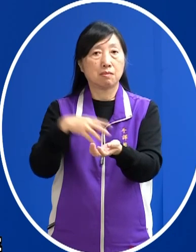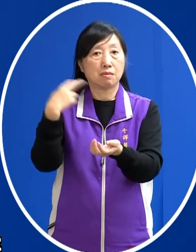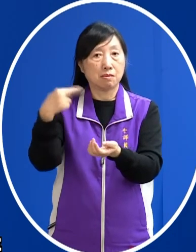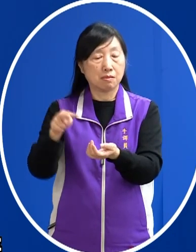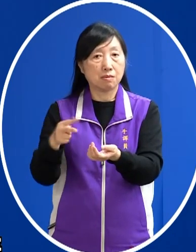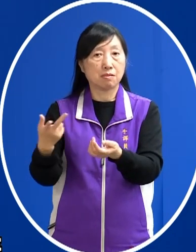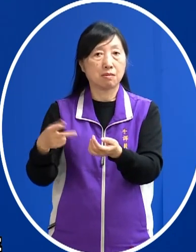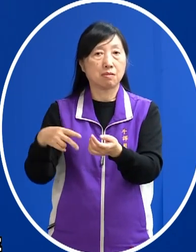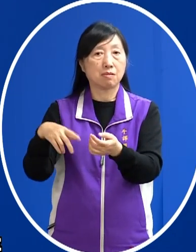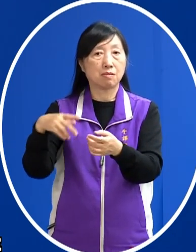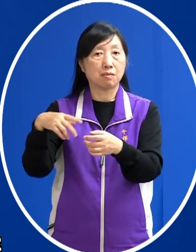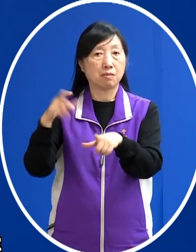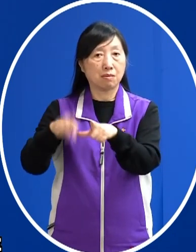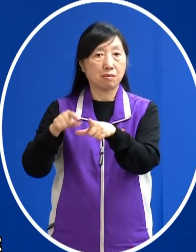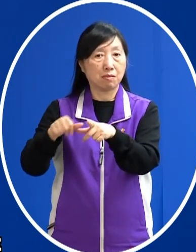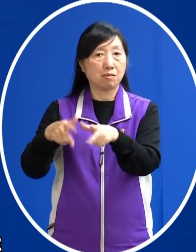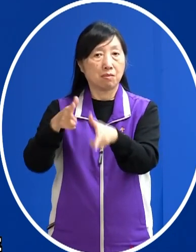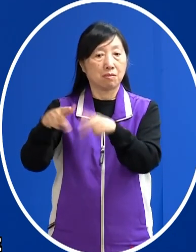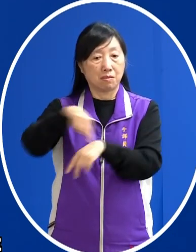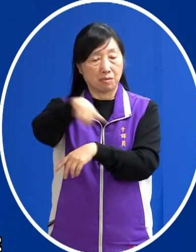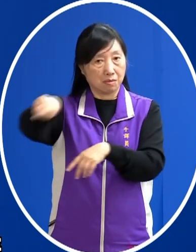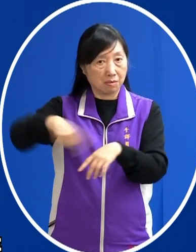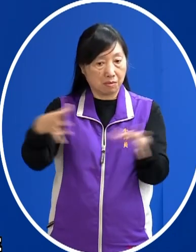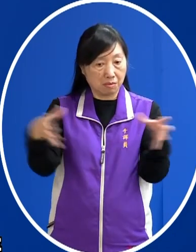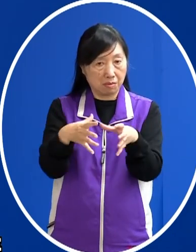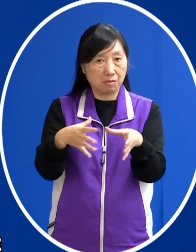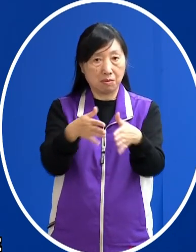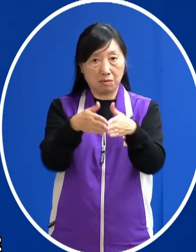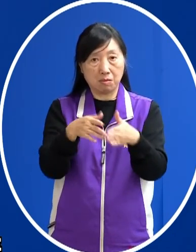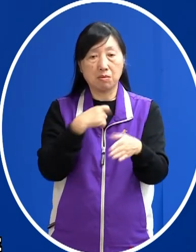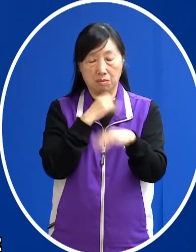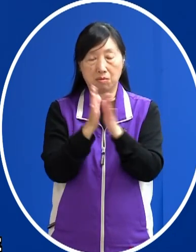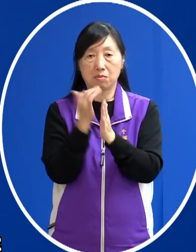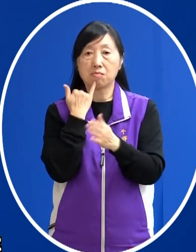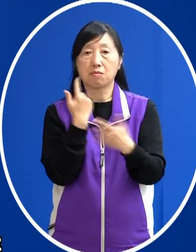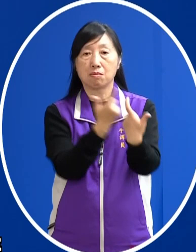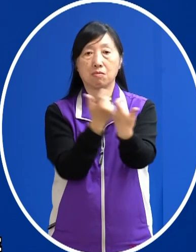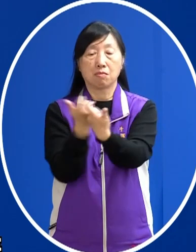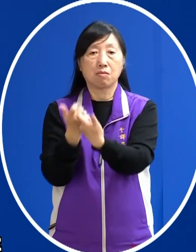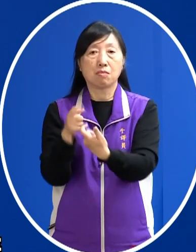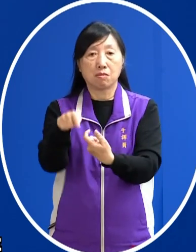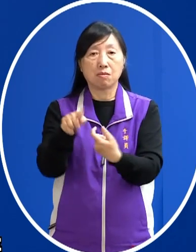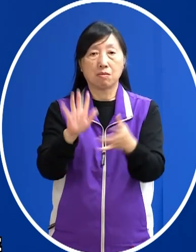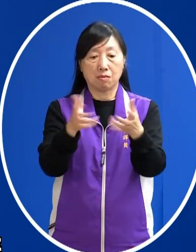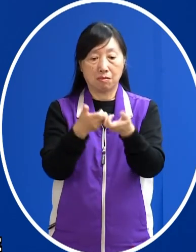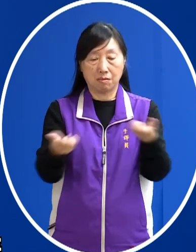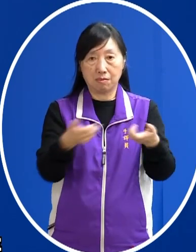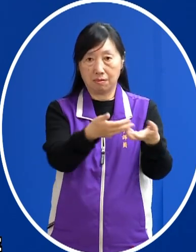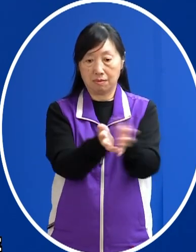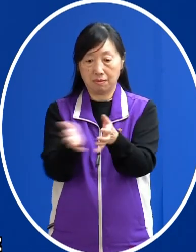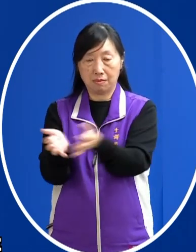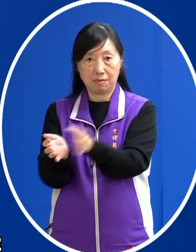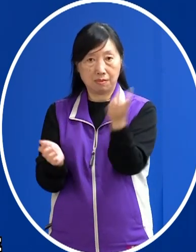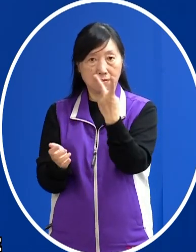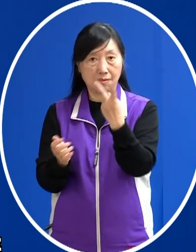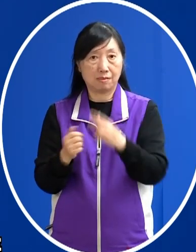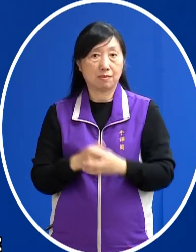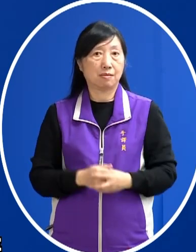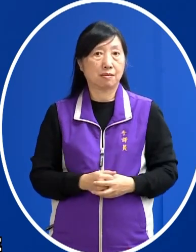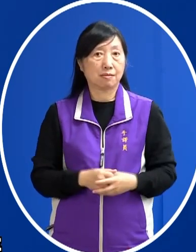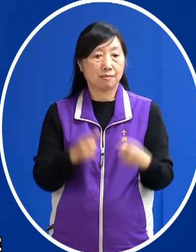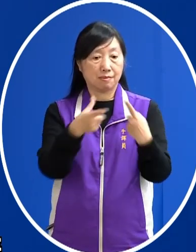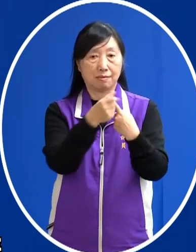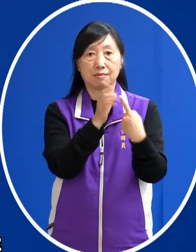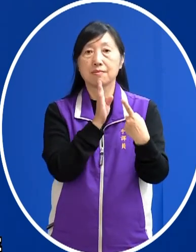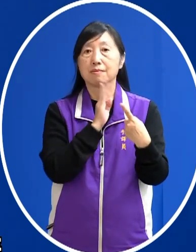业界的这些需求。那这个资源平台基本上分为两个部分，第一个部分是